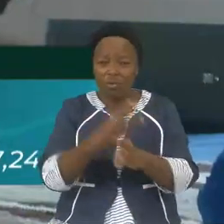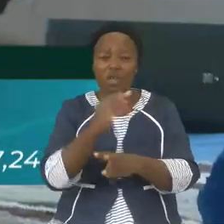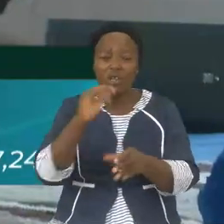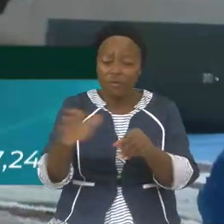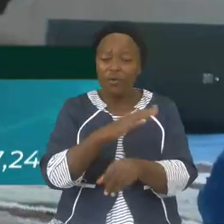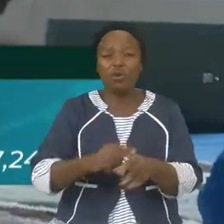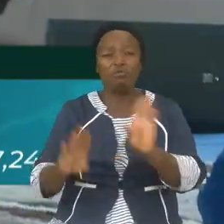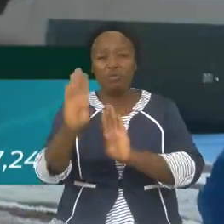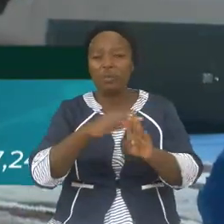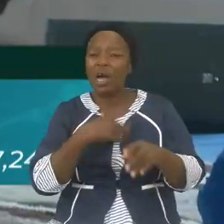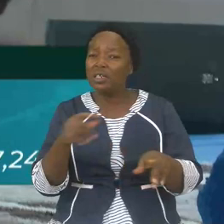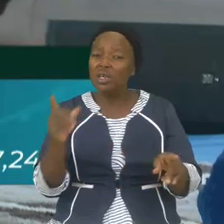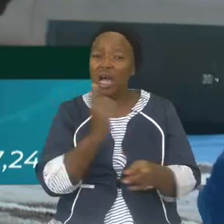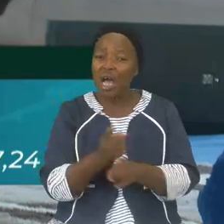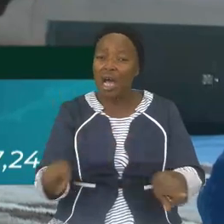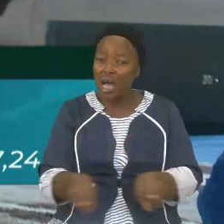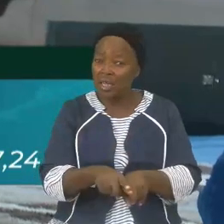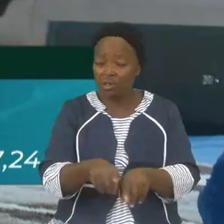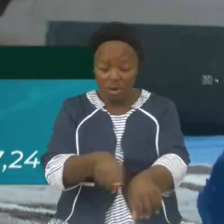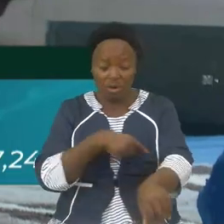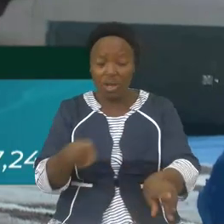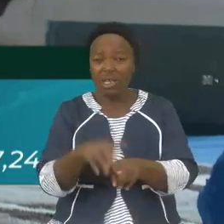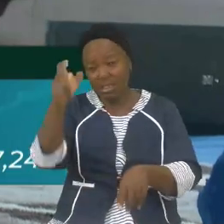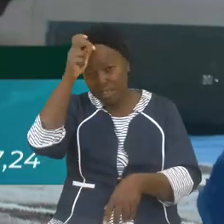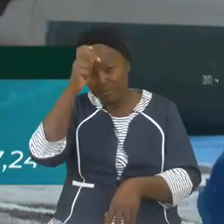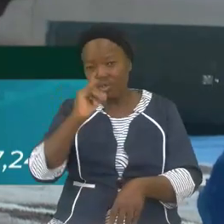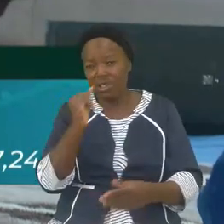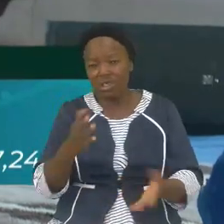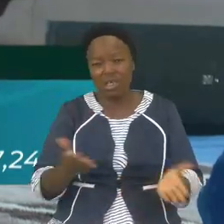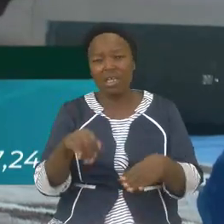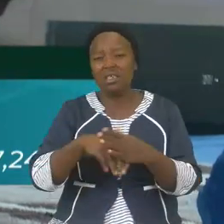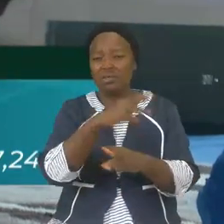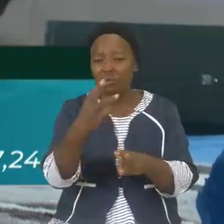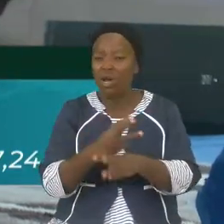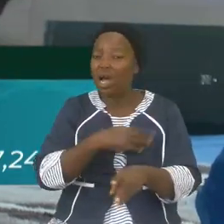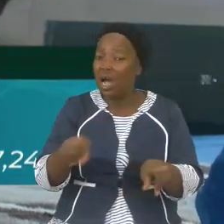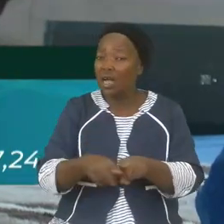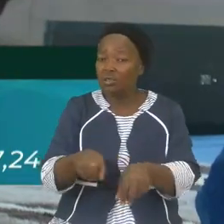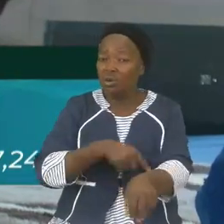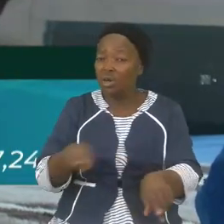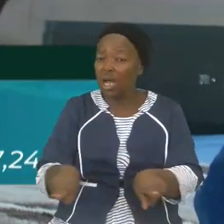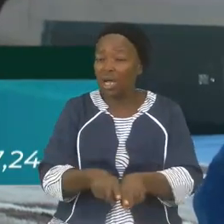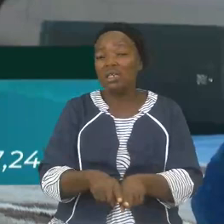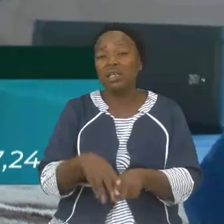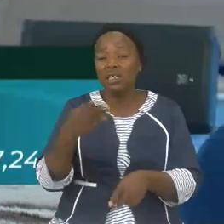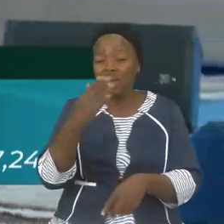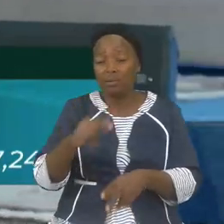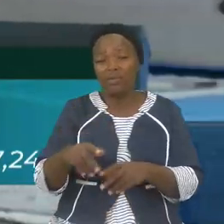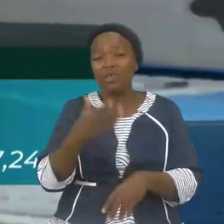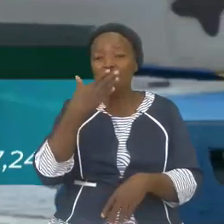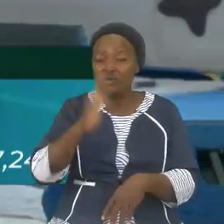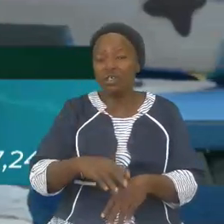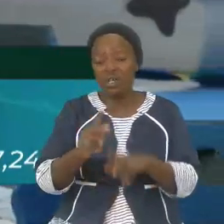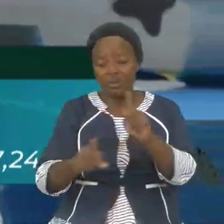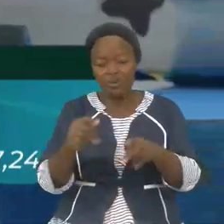environnement de détresse, aussi longtemps que Satan se trouve dans ce monde, aussi longtemps que les démons sont